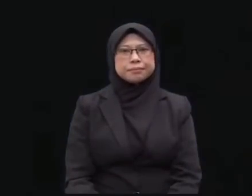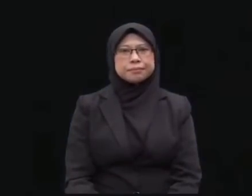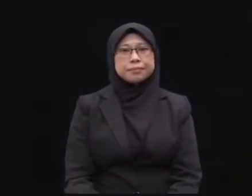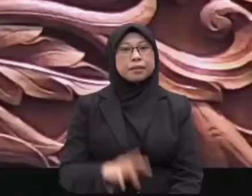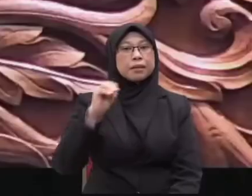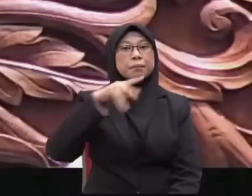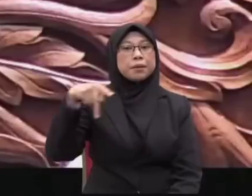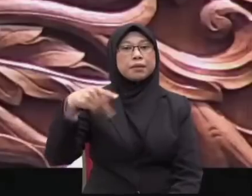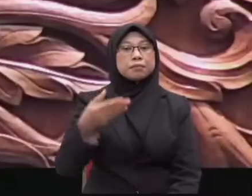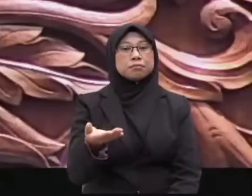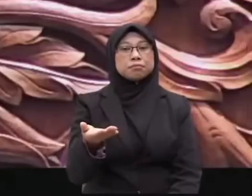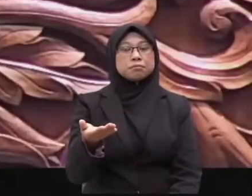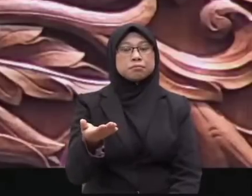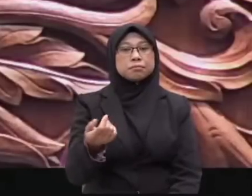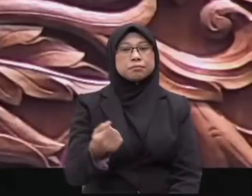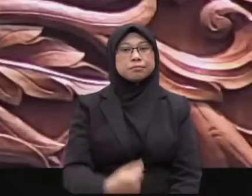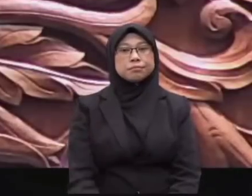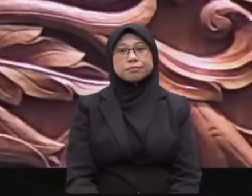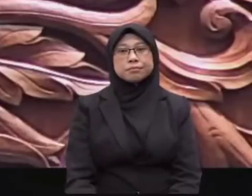Ali yang berhormat.